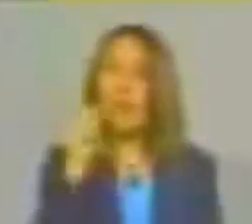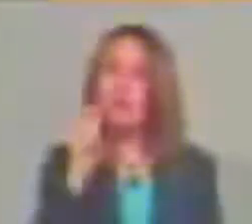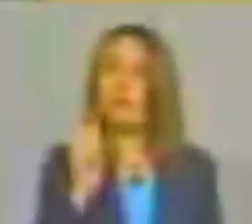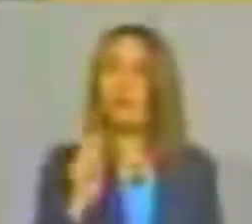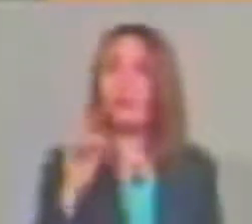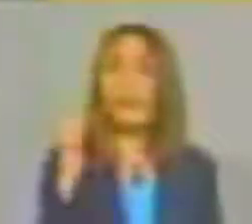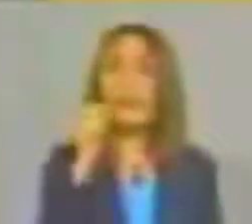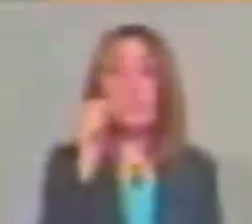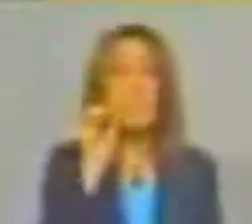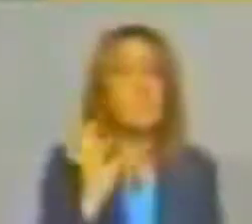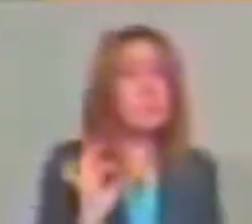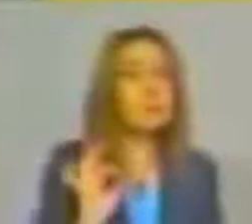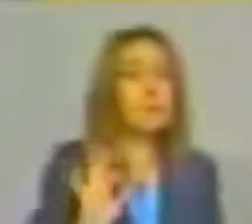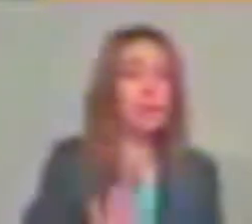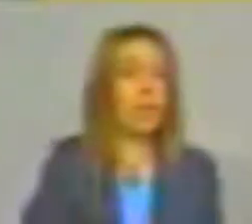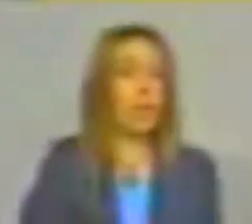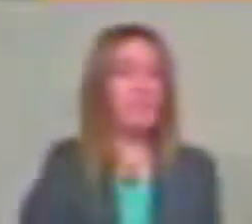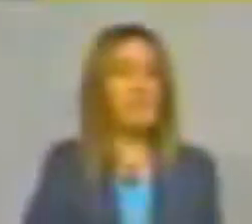var.